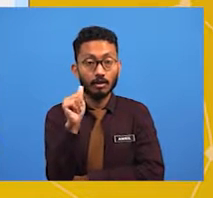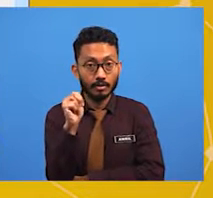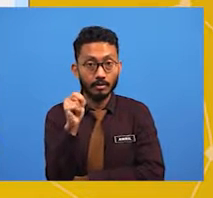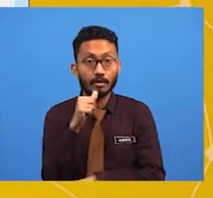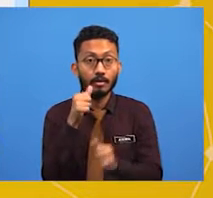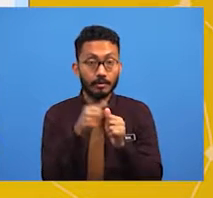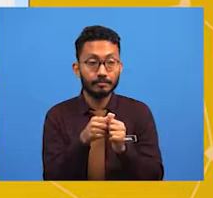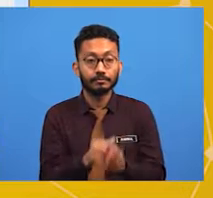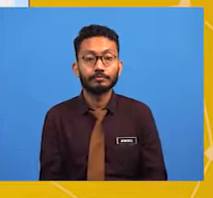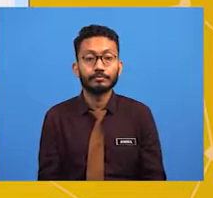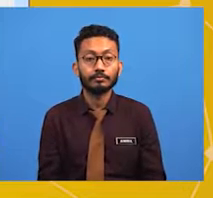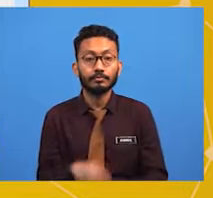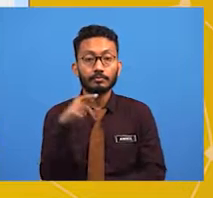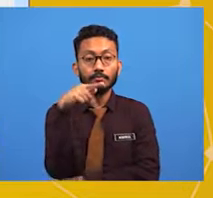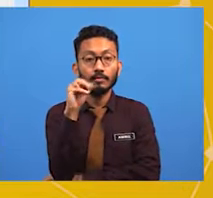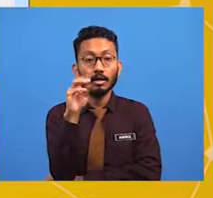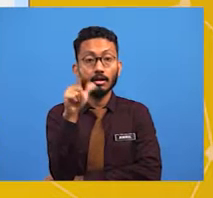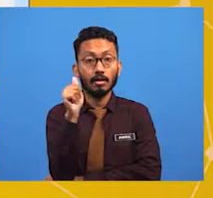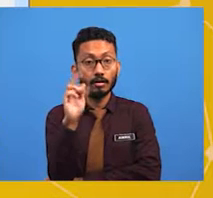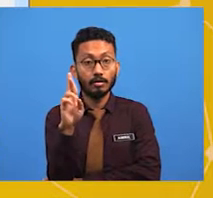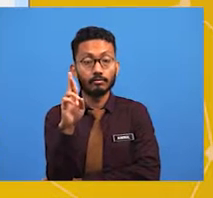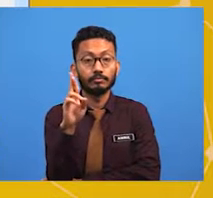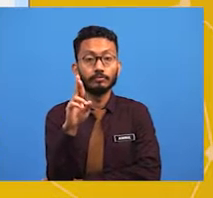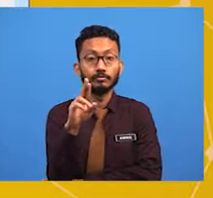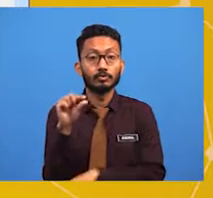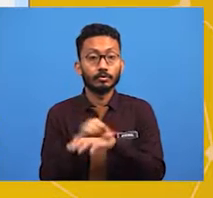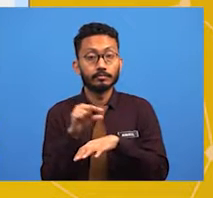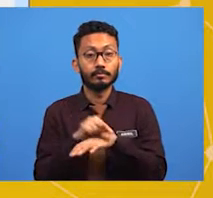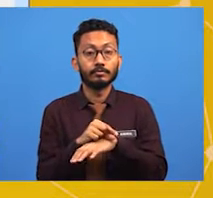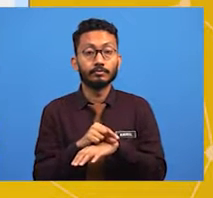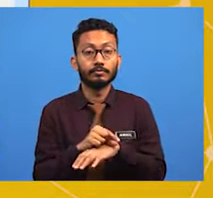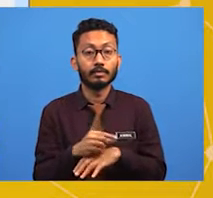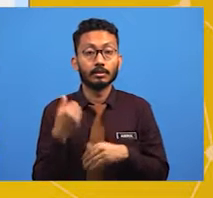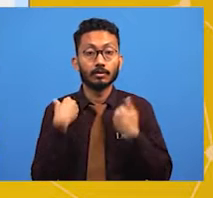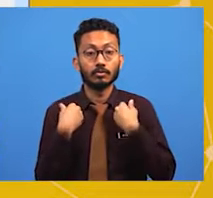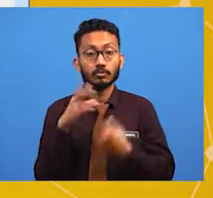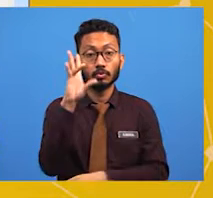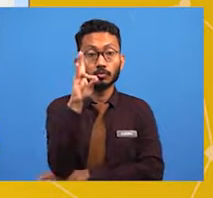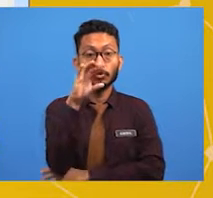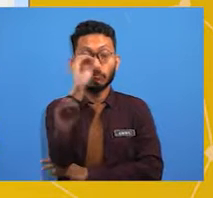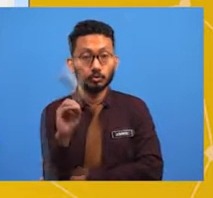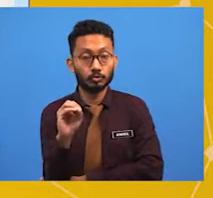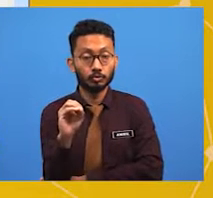Pemalar yang digunakan ialah nilai diskaun iaitu sebanyak 70%.